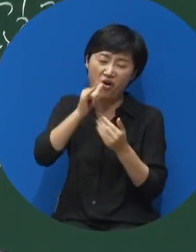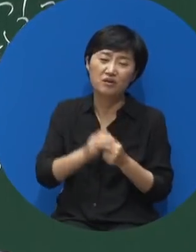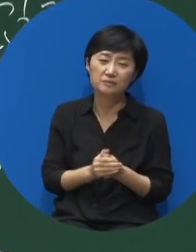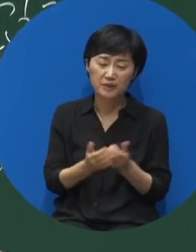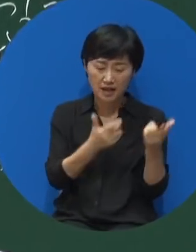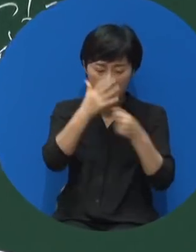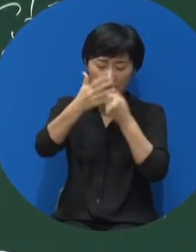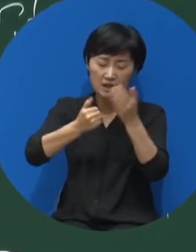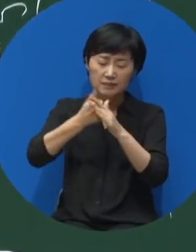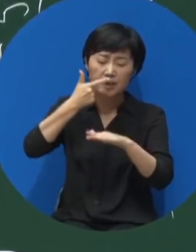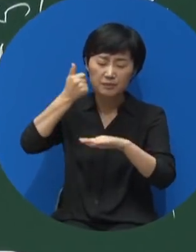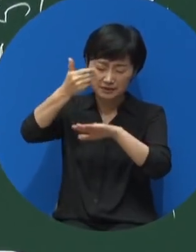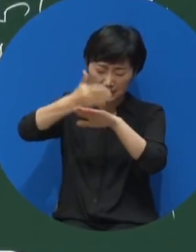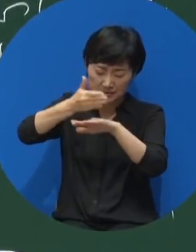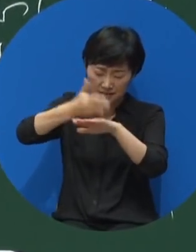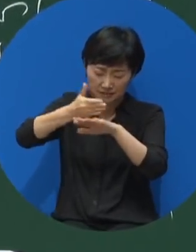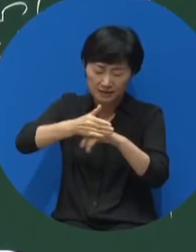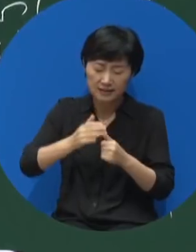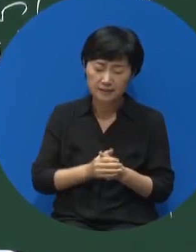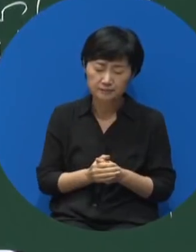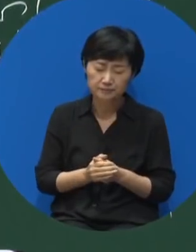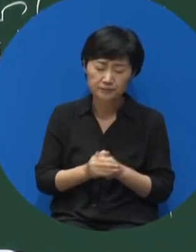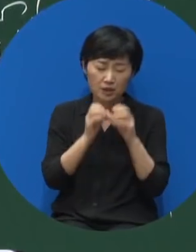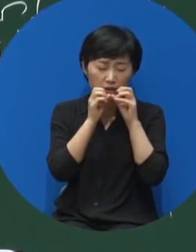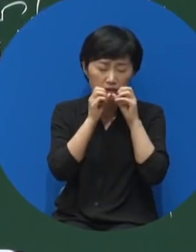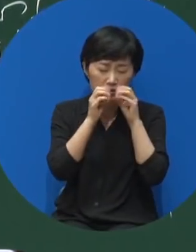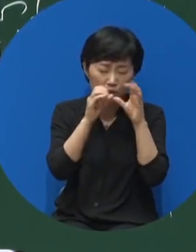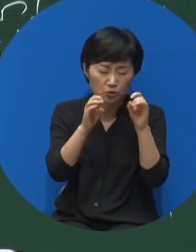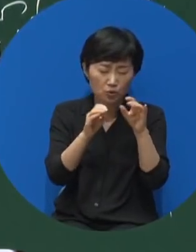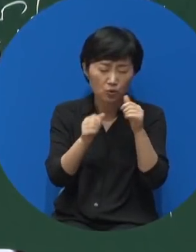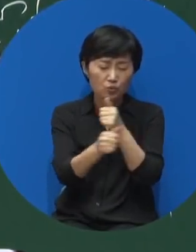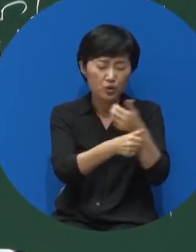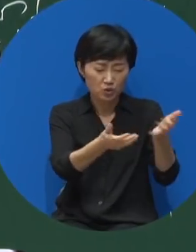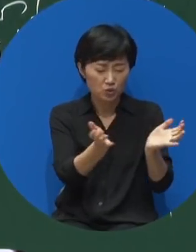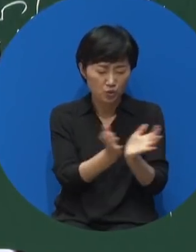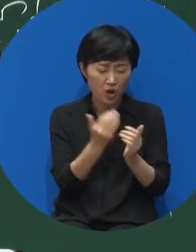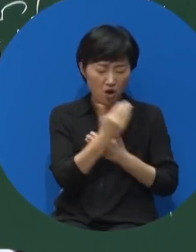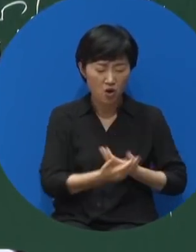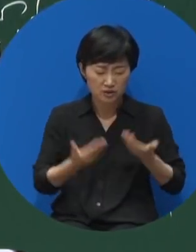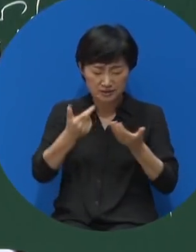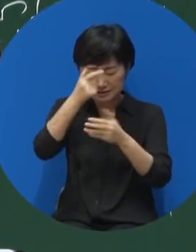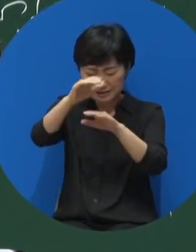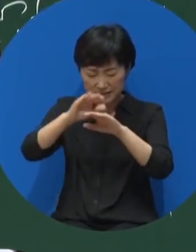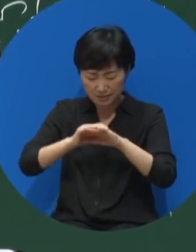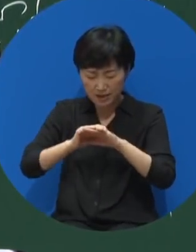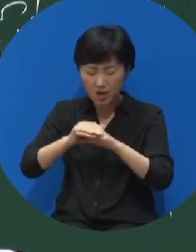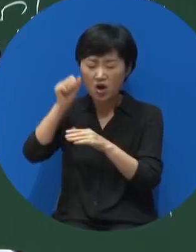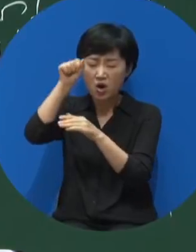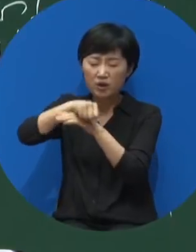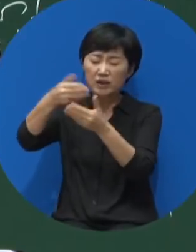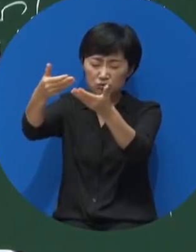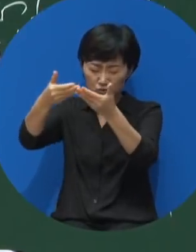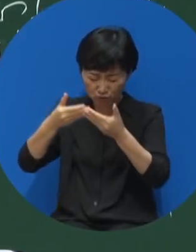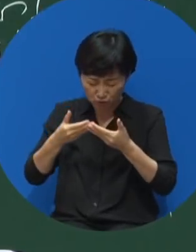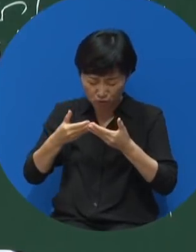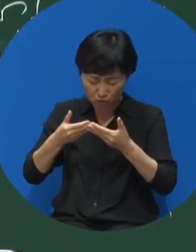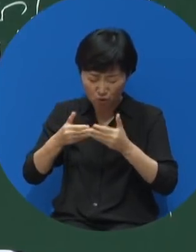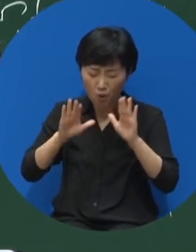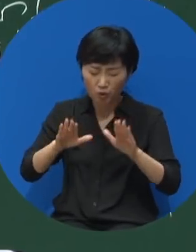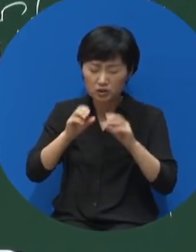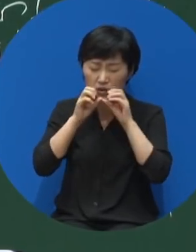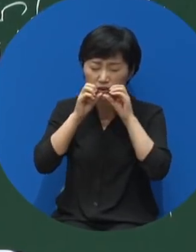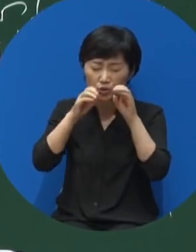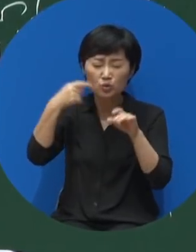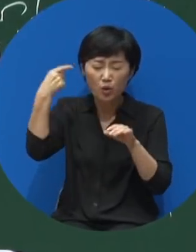기도하겠습니다. 하나님 감사합니다. 우리 전도 위원회 헌신 예배를 허락하시고 전도의 비밀을 누리게